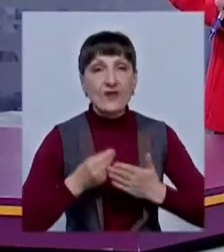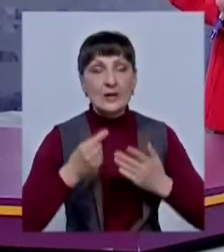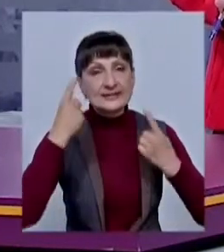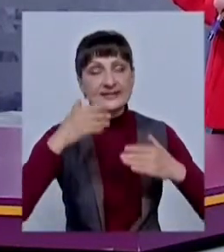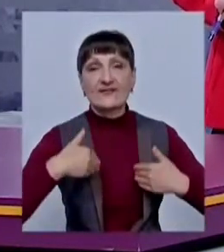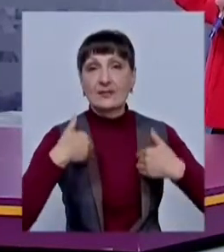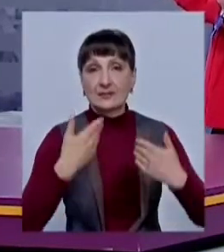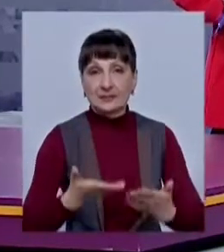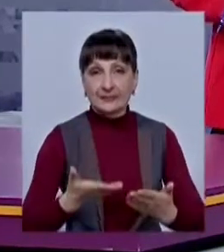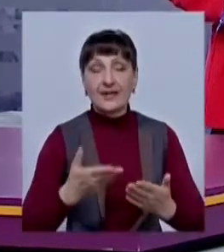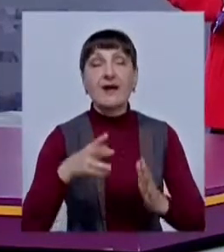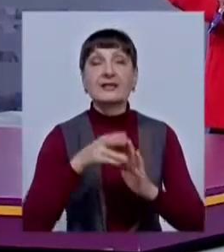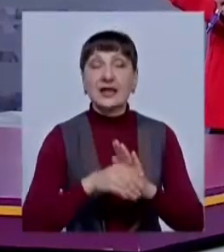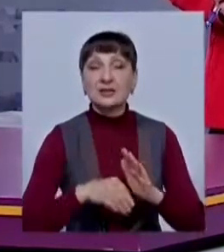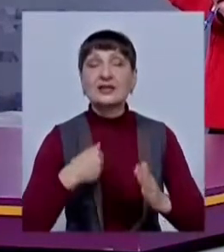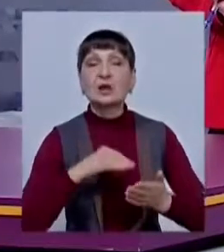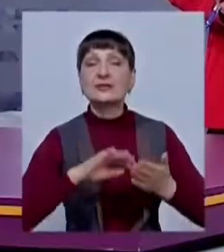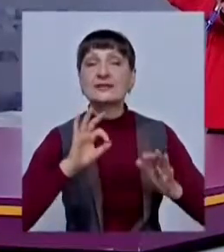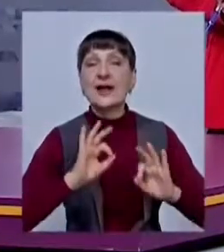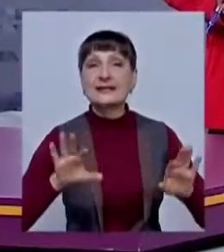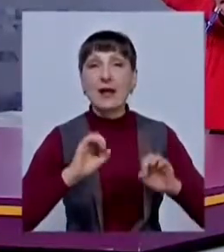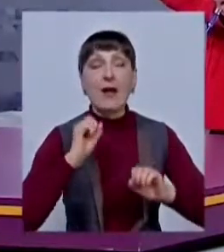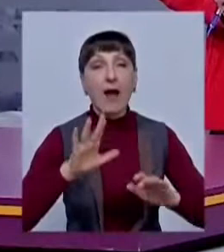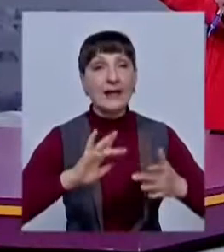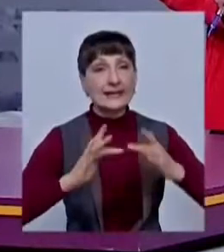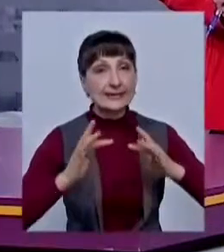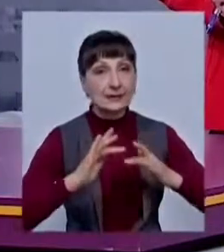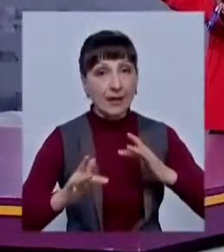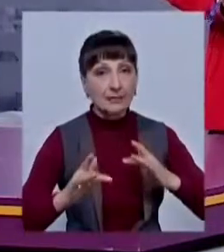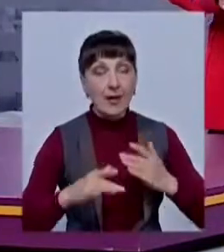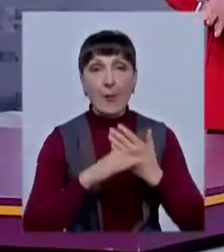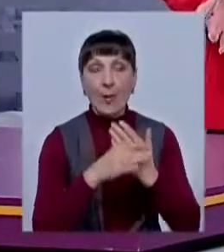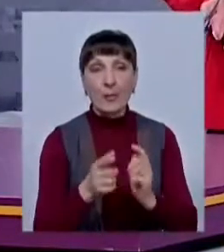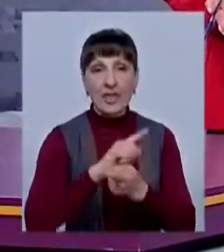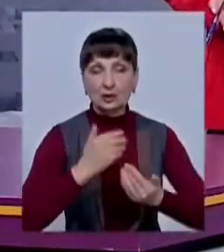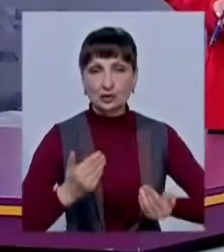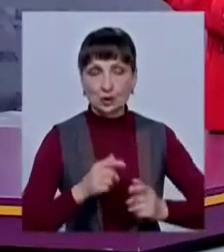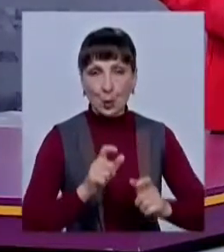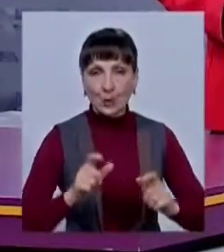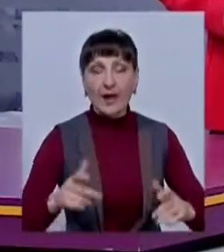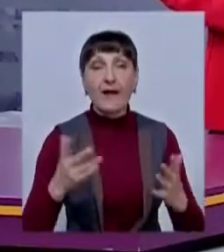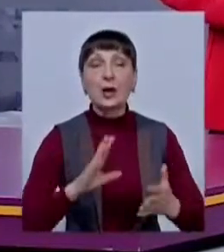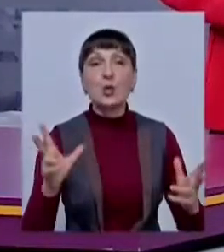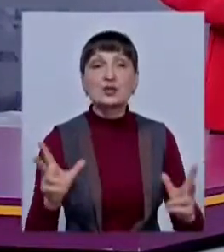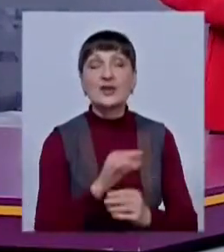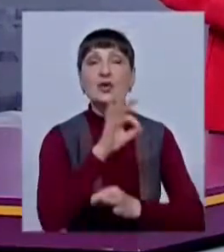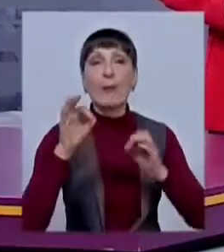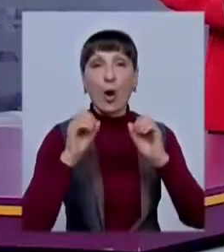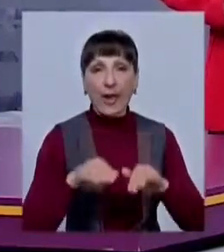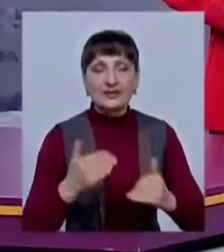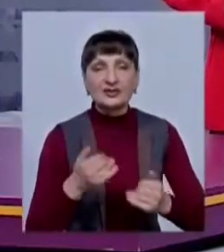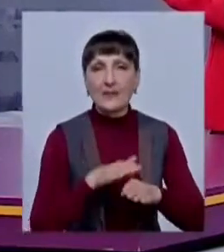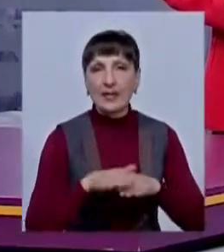жизнь. Рамина Мирзалимова расскажет, как цифровизация поменяла жизнь алматинцев и какие успешные проекты сегодня